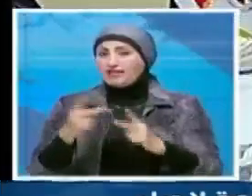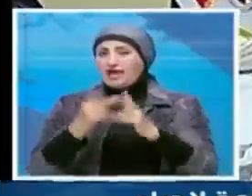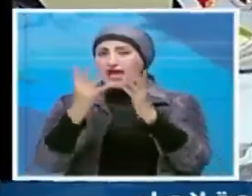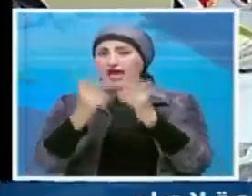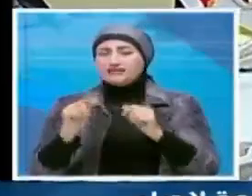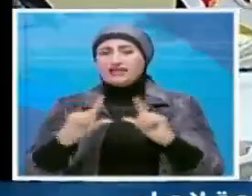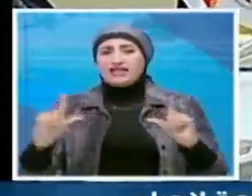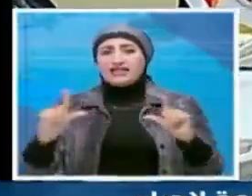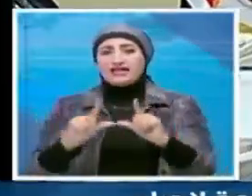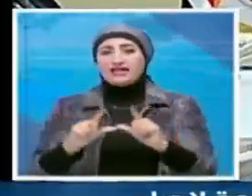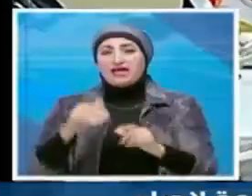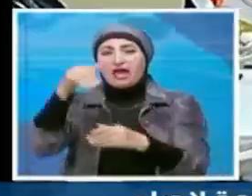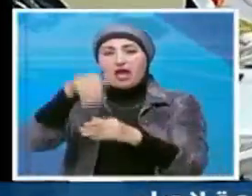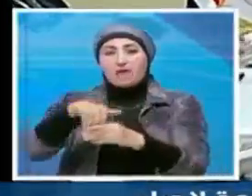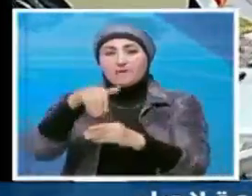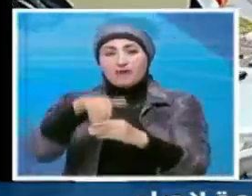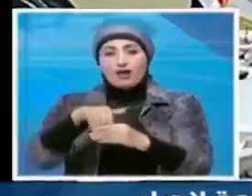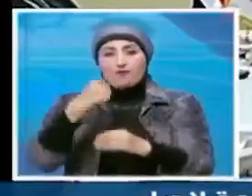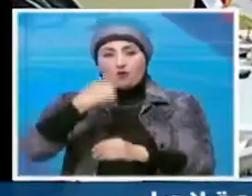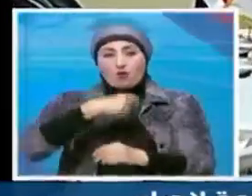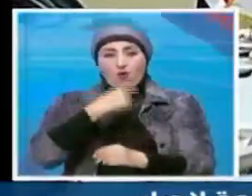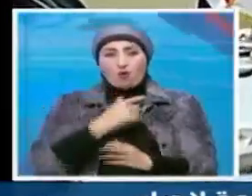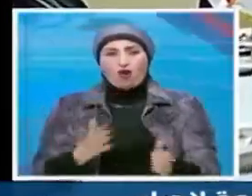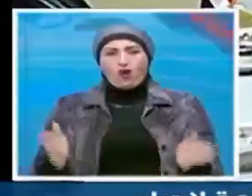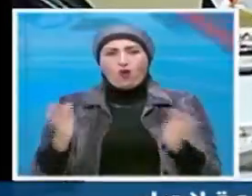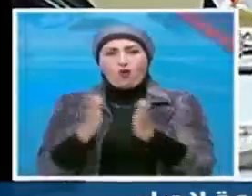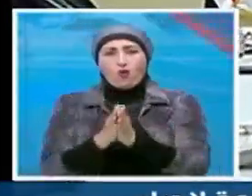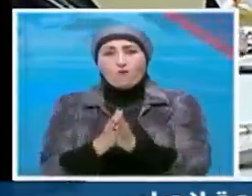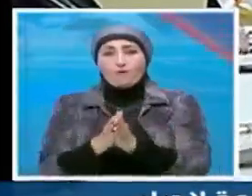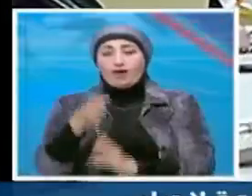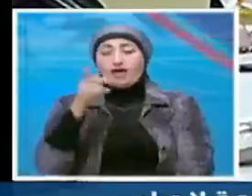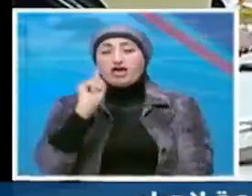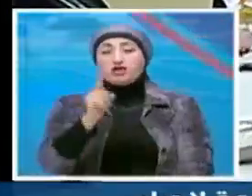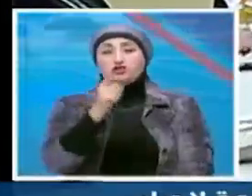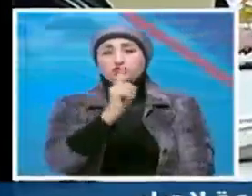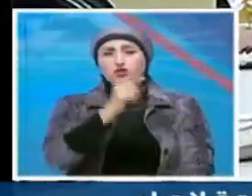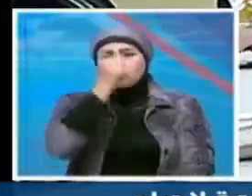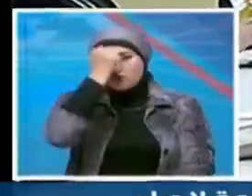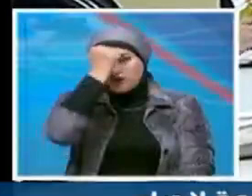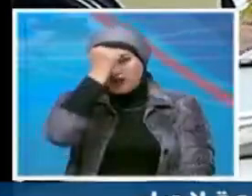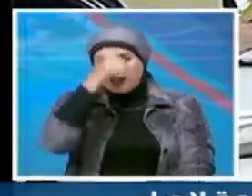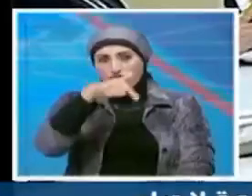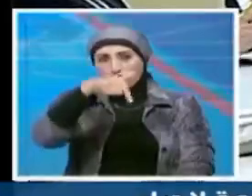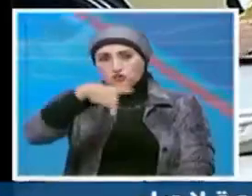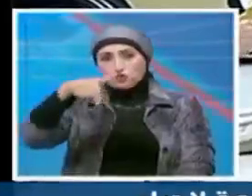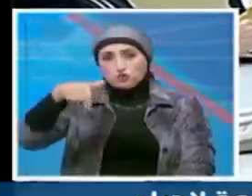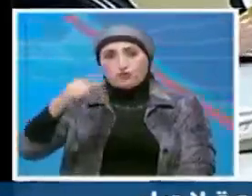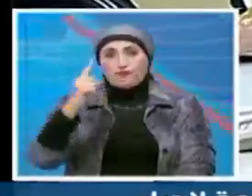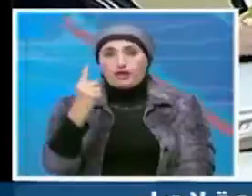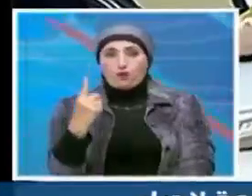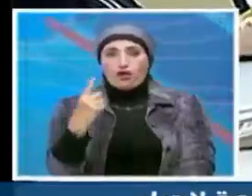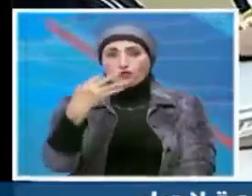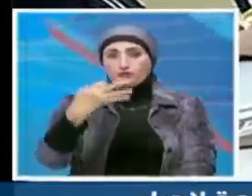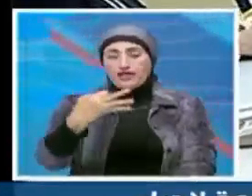عدد لجان الاقتراع الفرعيه التي سيدلي امامها المواطنون باصواتهم تبلغ